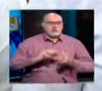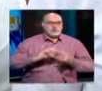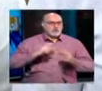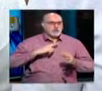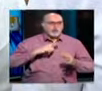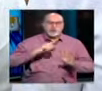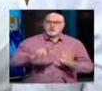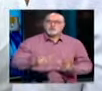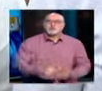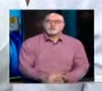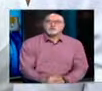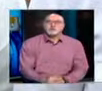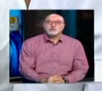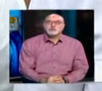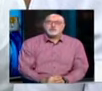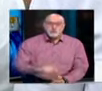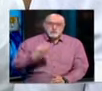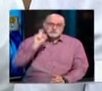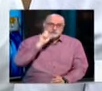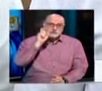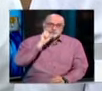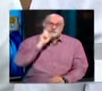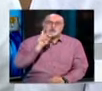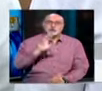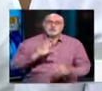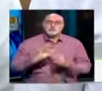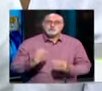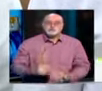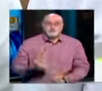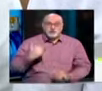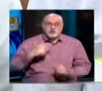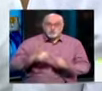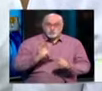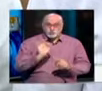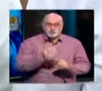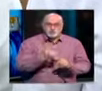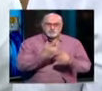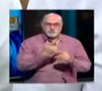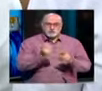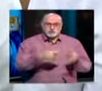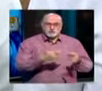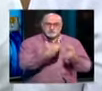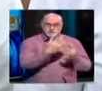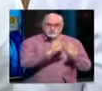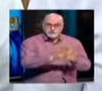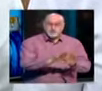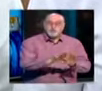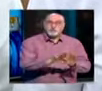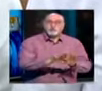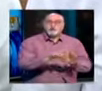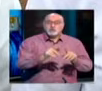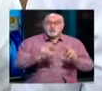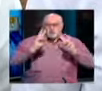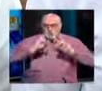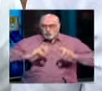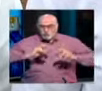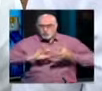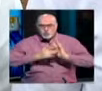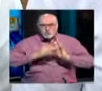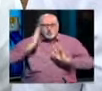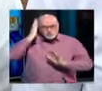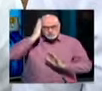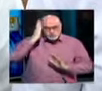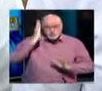الرقابه في السوق الاسبوعي بتطهير المداخل باستعمال ماده الجير ومراقبه جميع الرؤوس